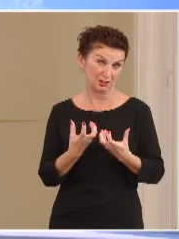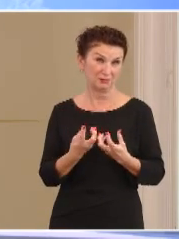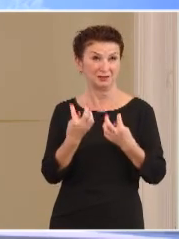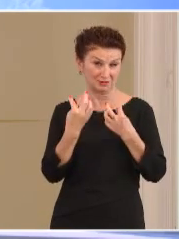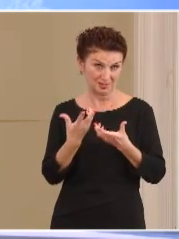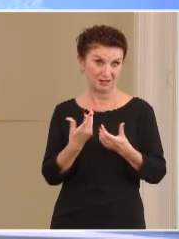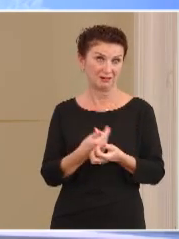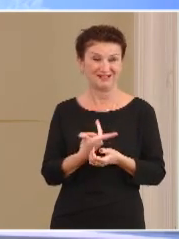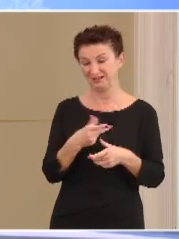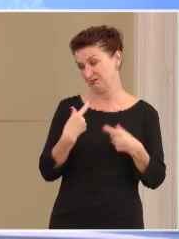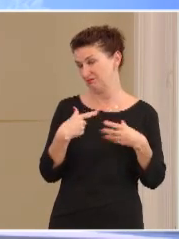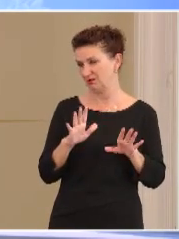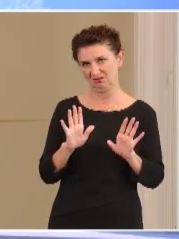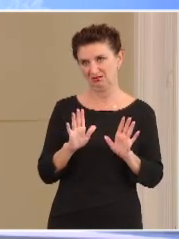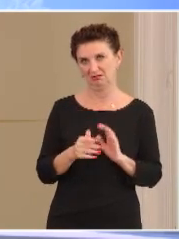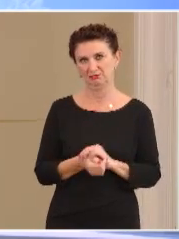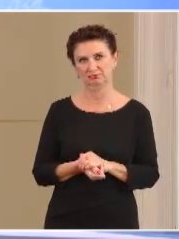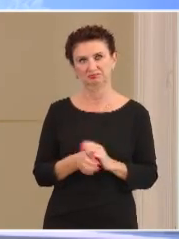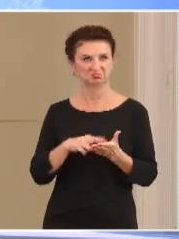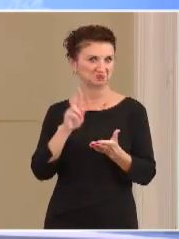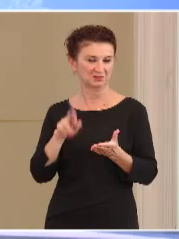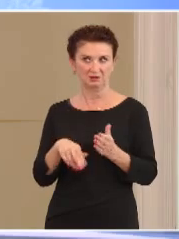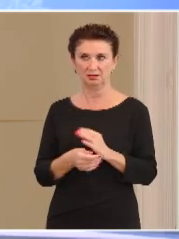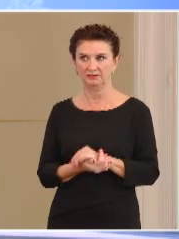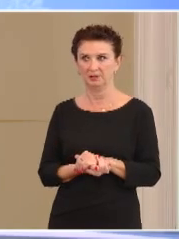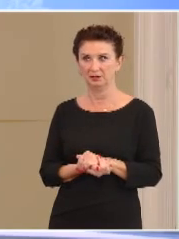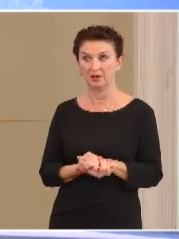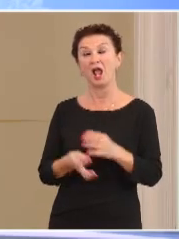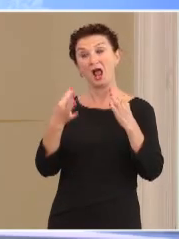ale o ile dobrze pamiętam, nie zgłaszali tego typu postulatów.